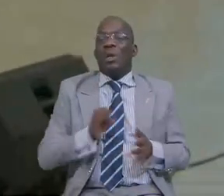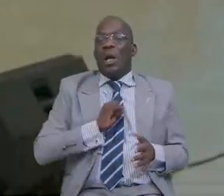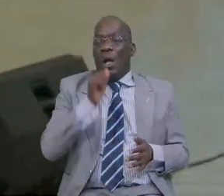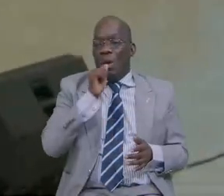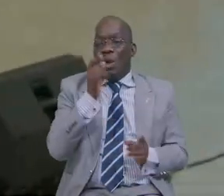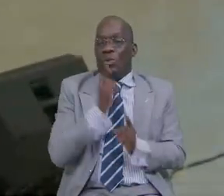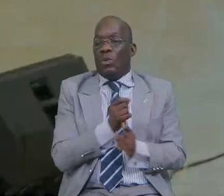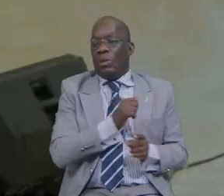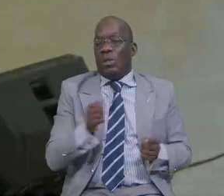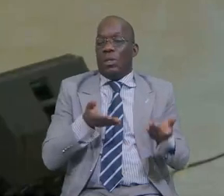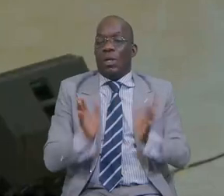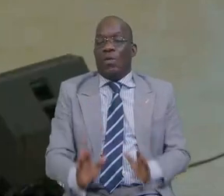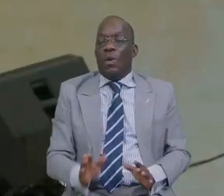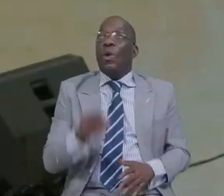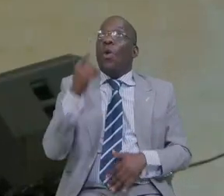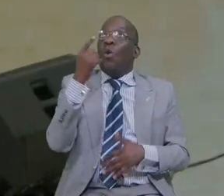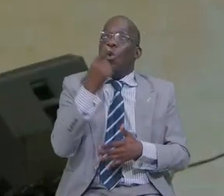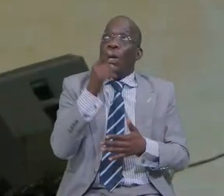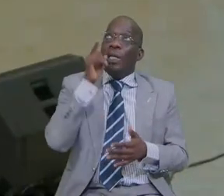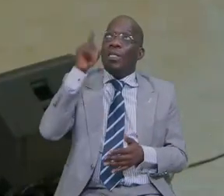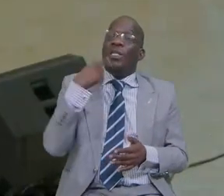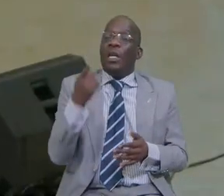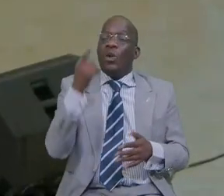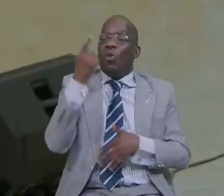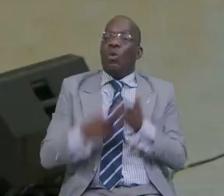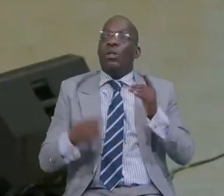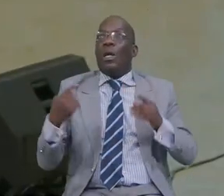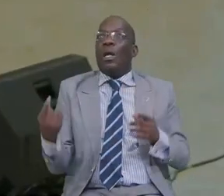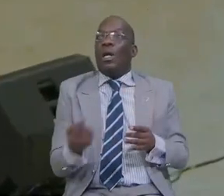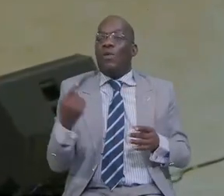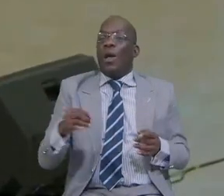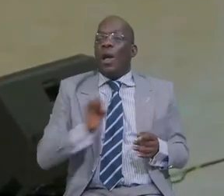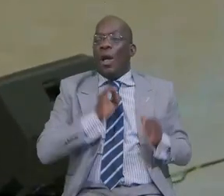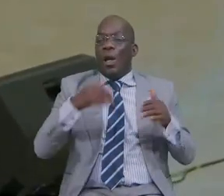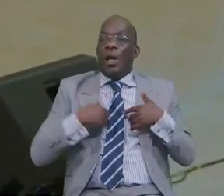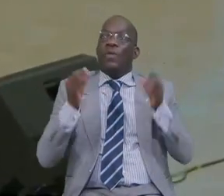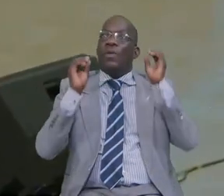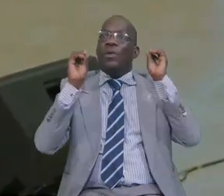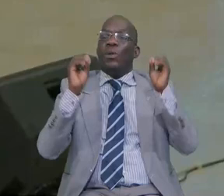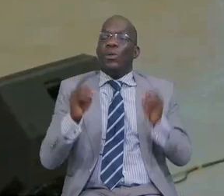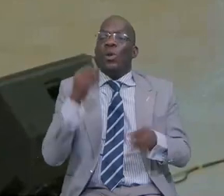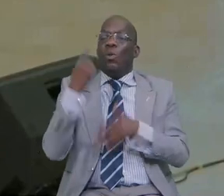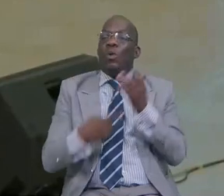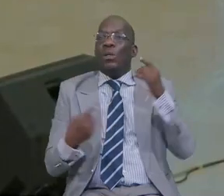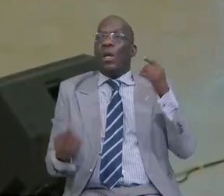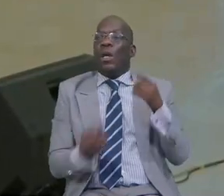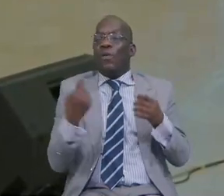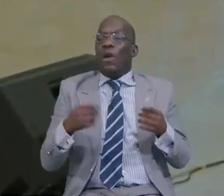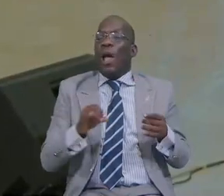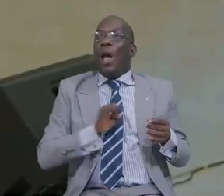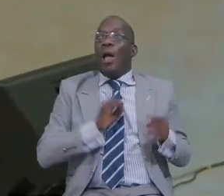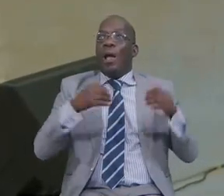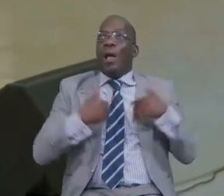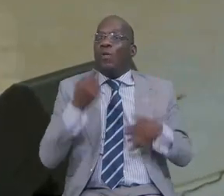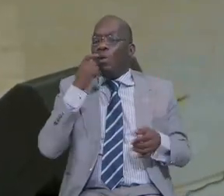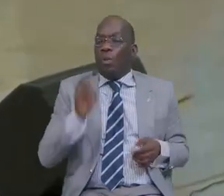son serviteur. Il a dit tout ce que j'ai enseigné, tout ce que je vous ai prêché, tout ce que je